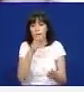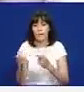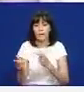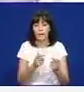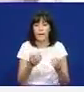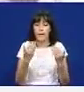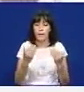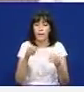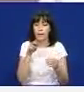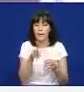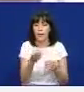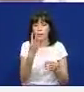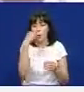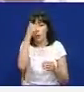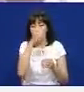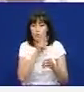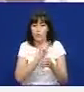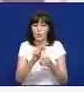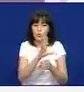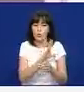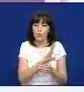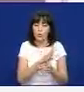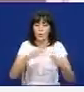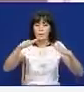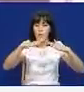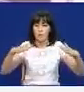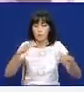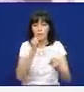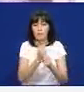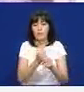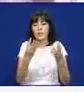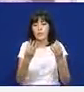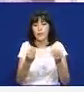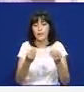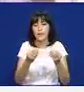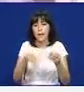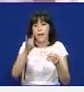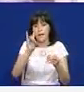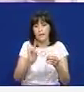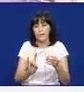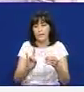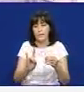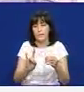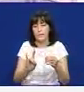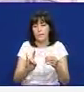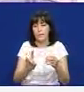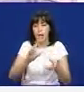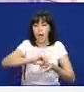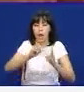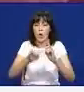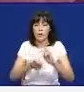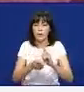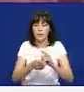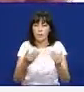жөндеу 2013-те болған. Ол кезде біз шатырымыз істедік және мына сыртқы тереземіздің пластик терезеге ауыстырған